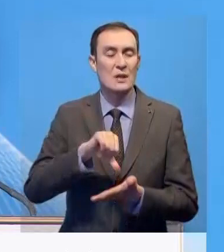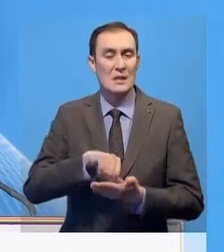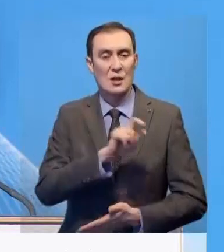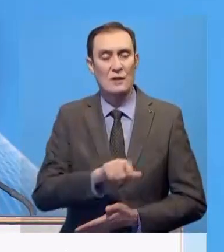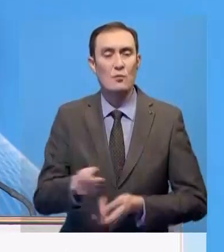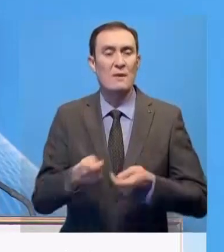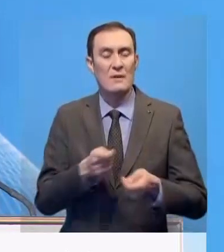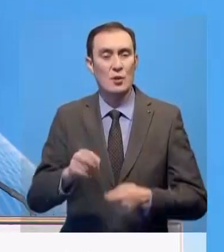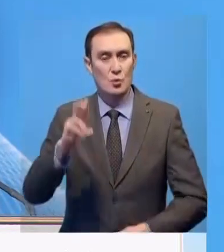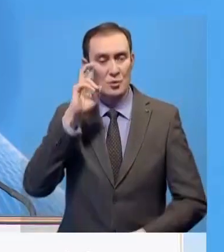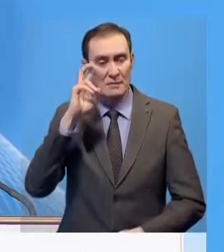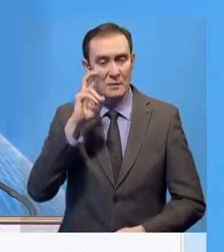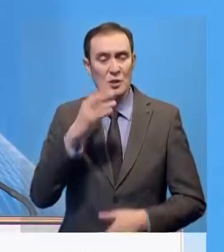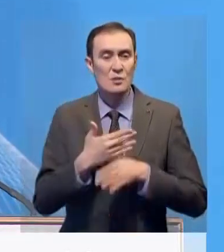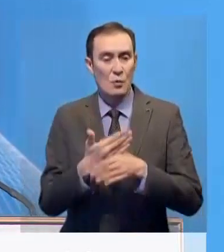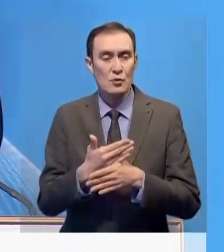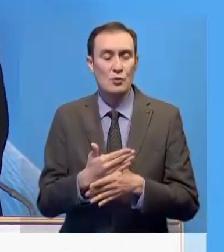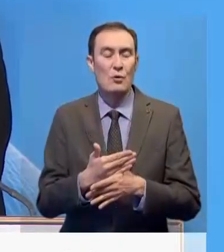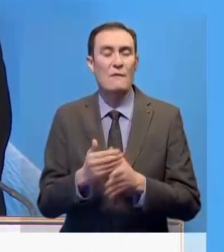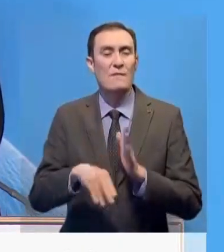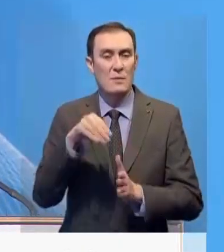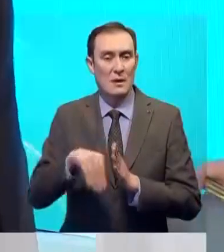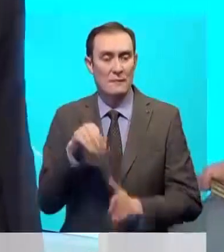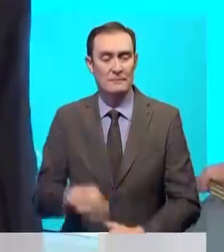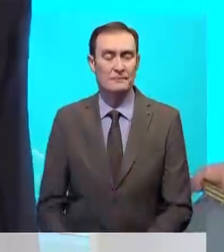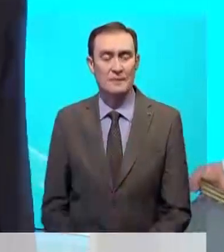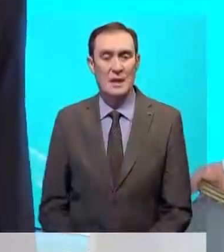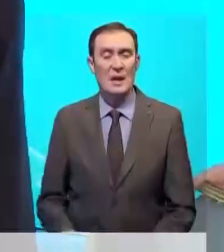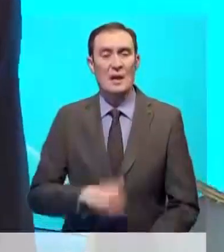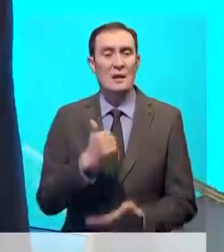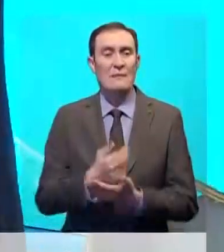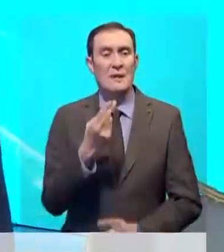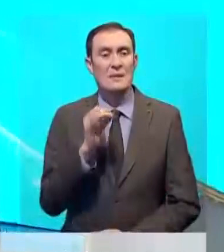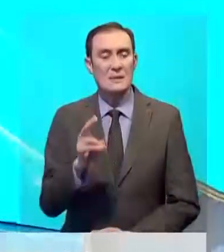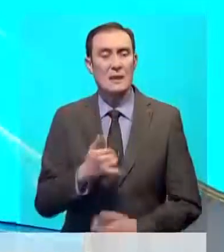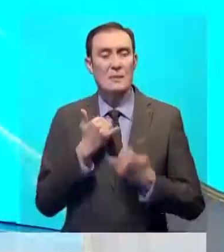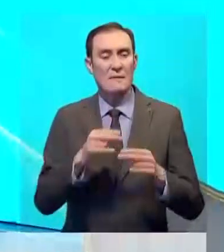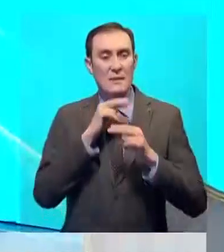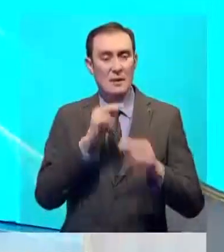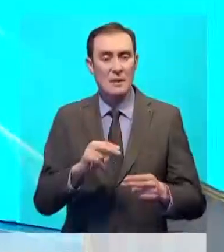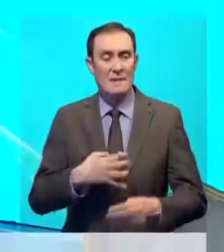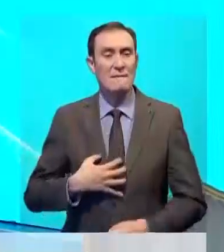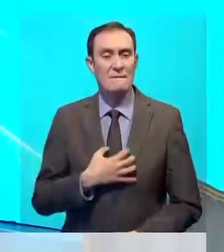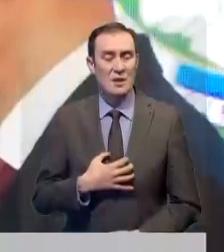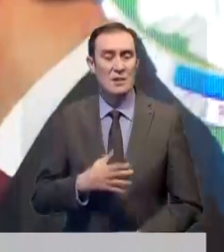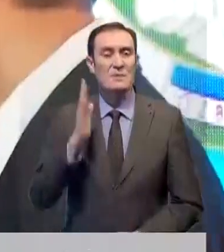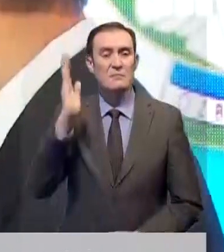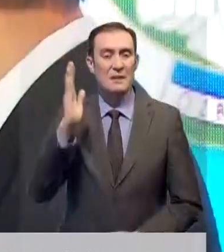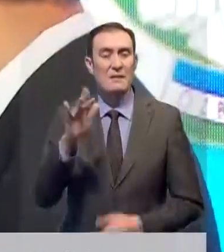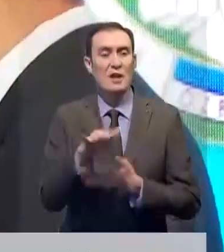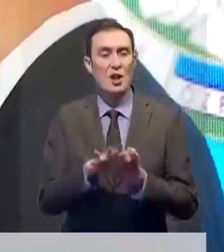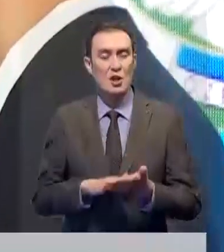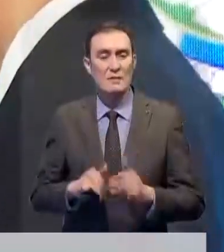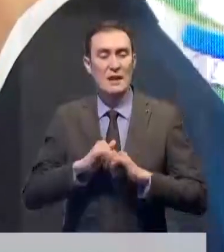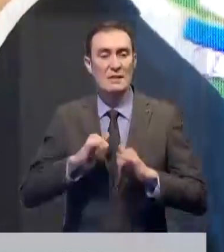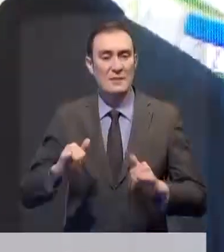граждан в управлении государством посредством электоральных процессов. Глава ЦИК также акцентировал внимание на стратегических перспективах